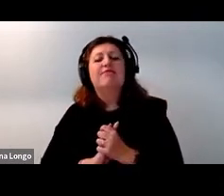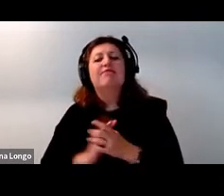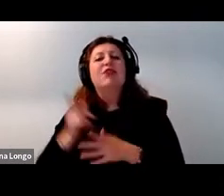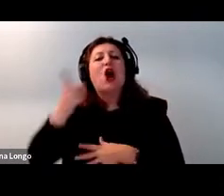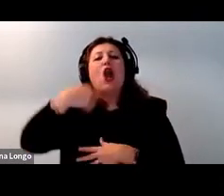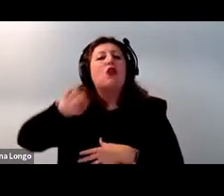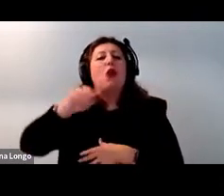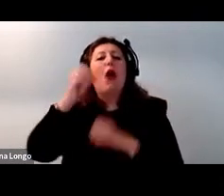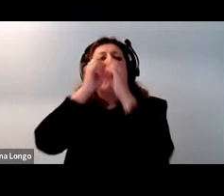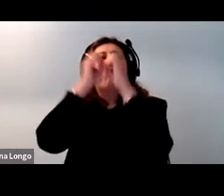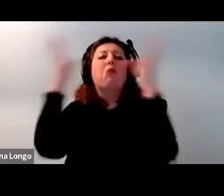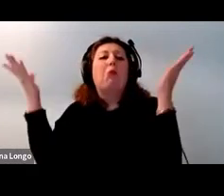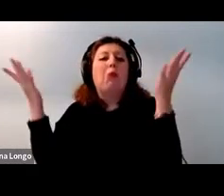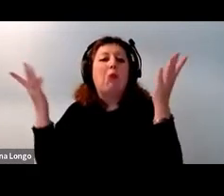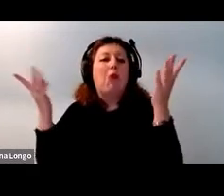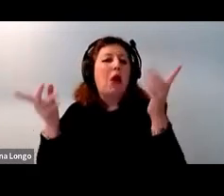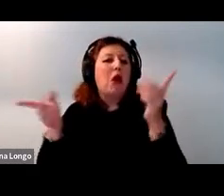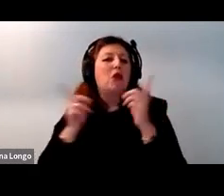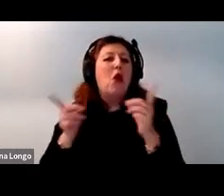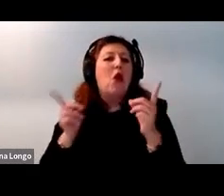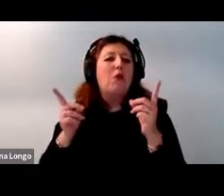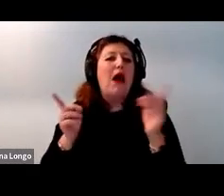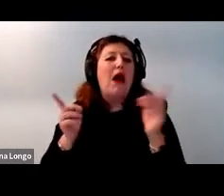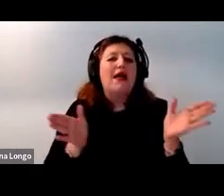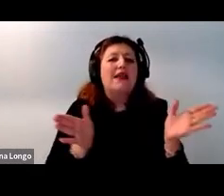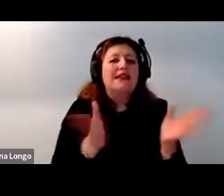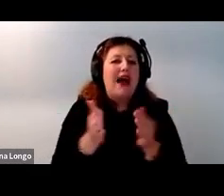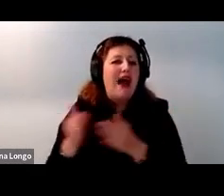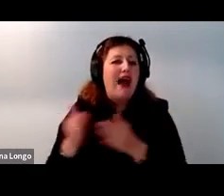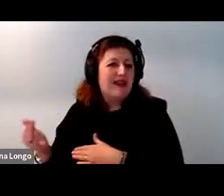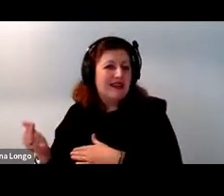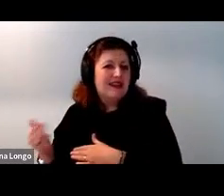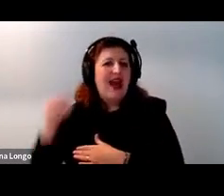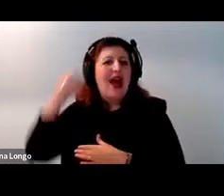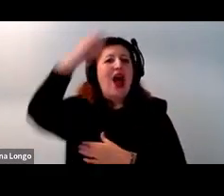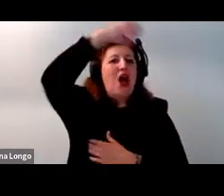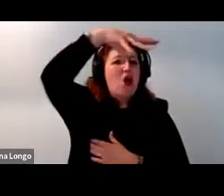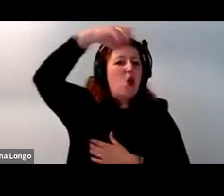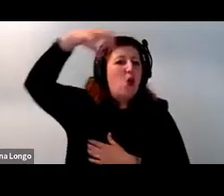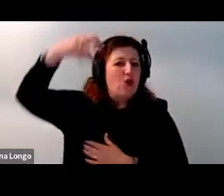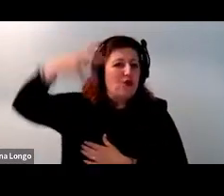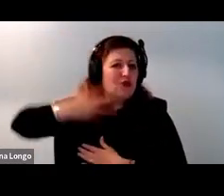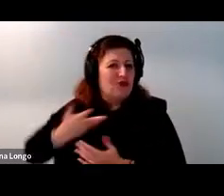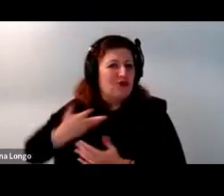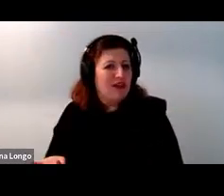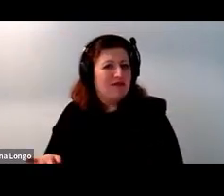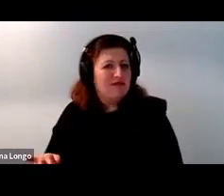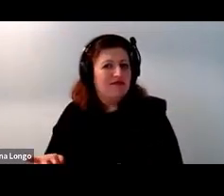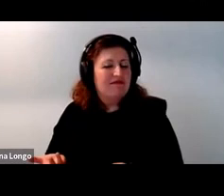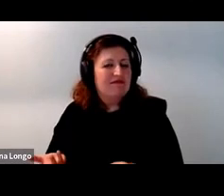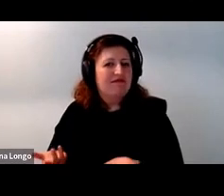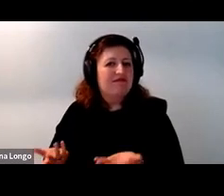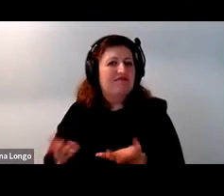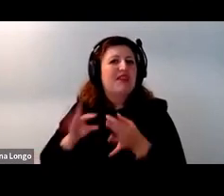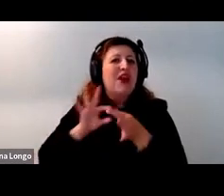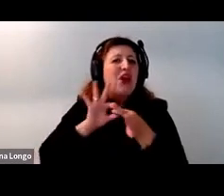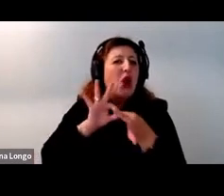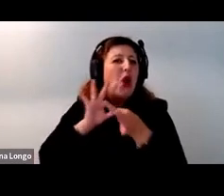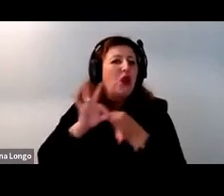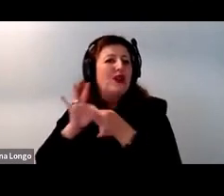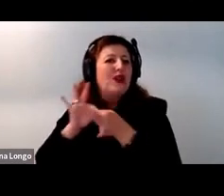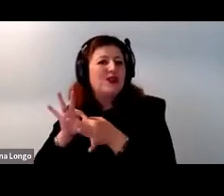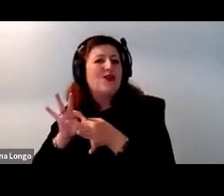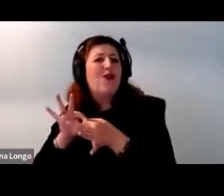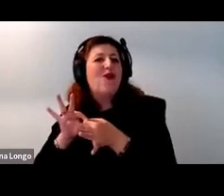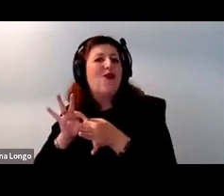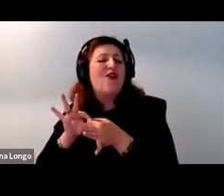lampadine della luce all'interno di ogni stanza e magari anche all'esterno, ma assolutamente no. La connessione alla